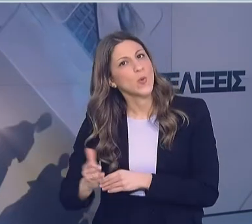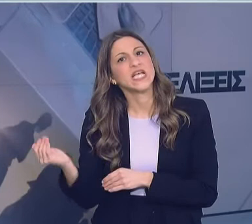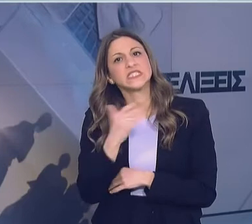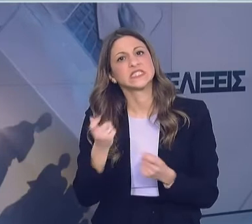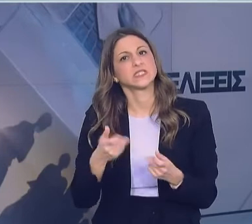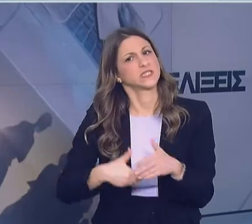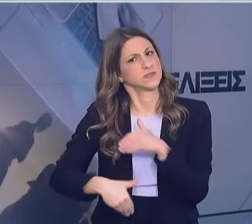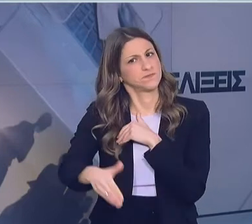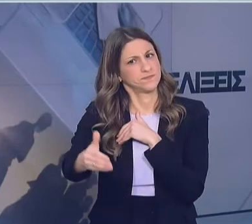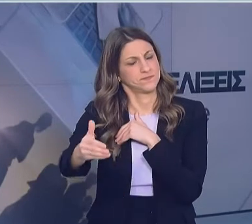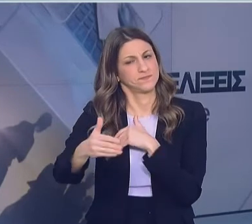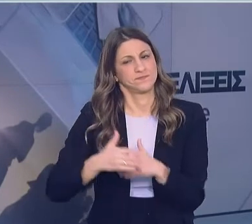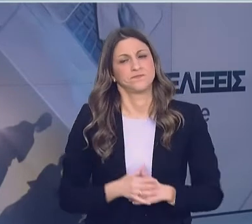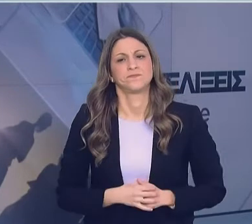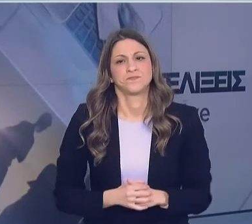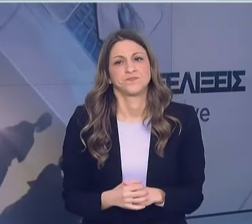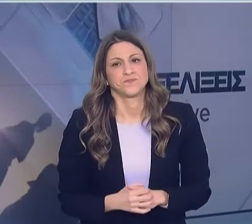σύντομα.